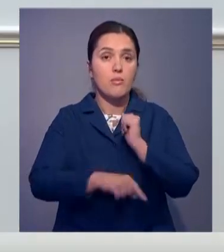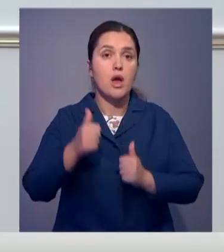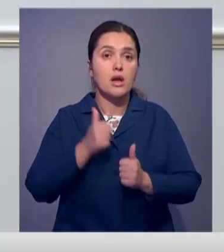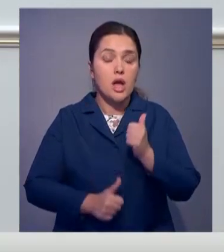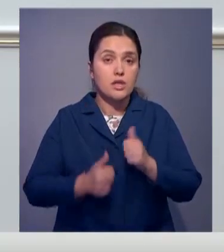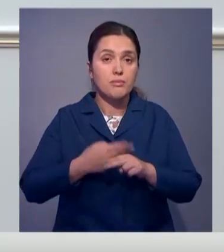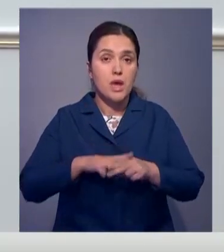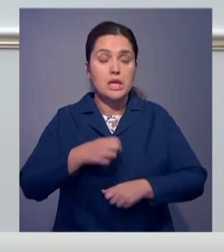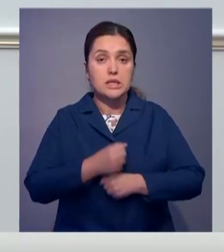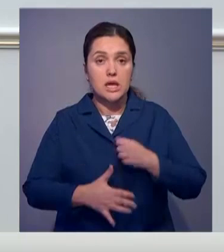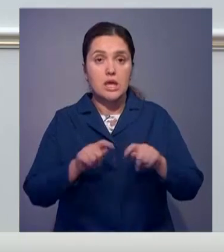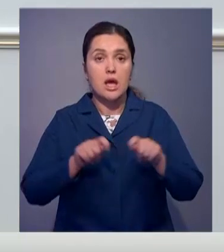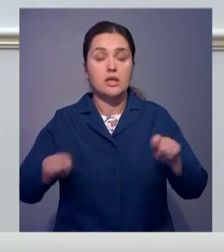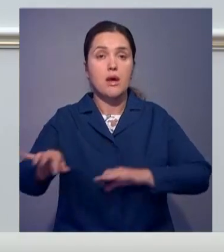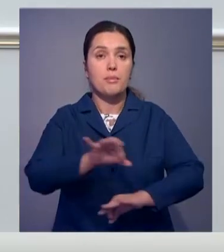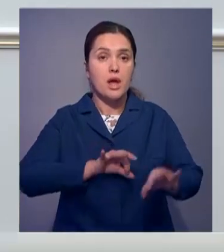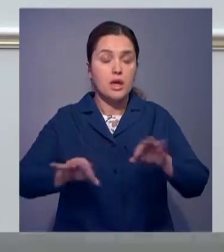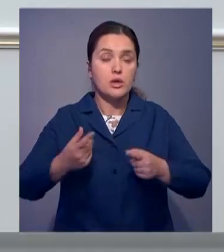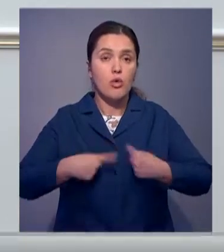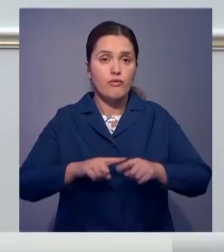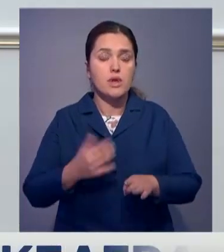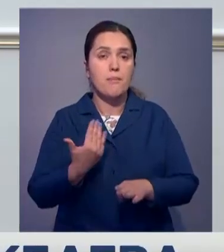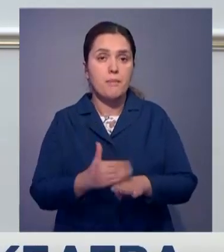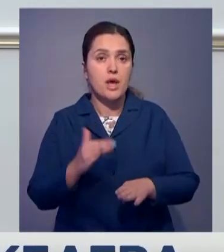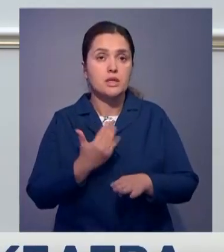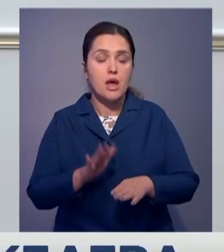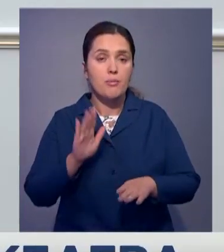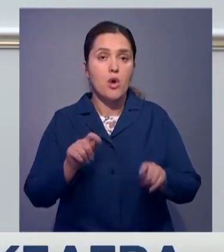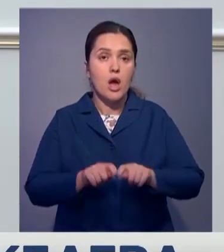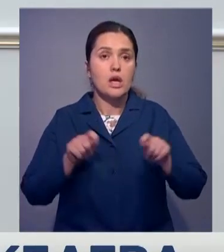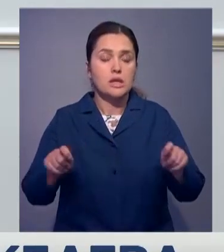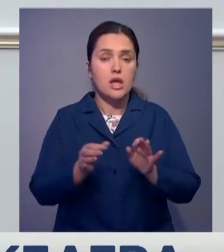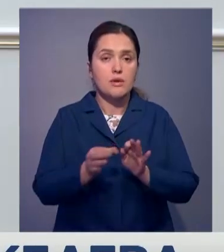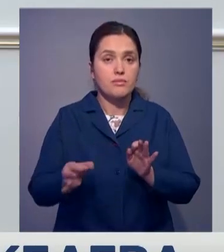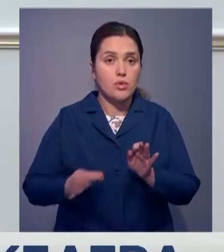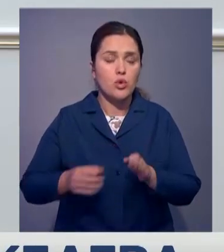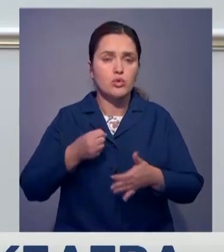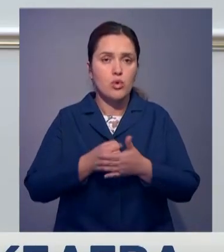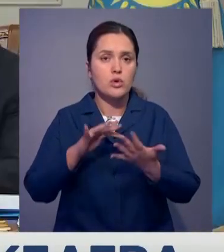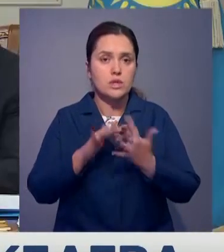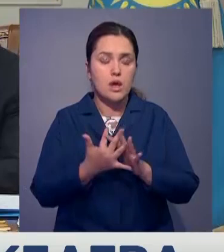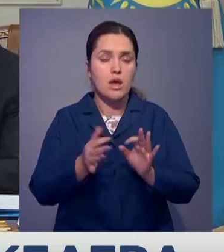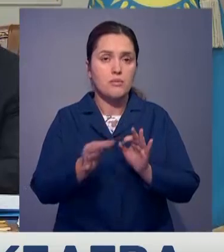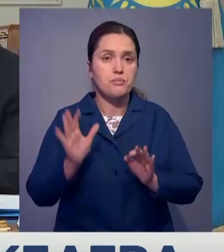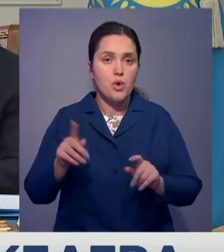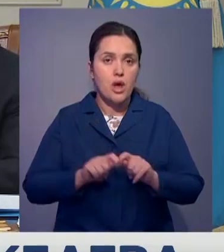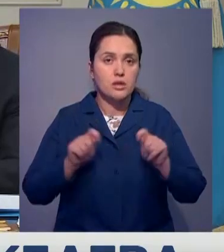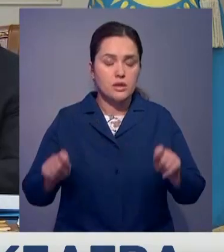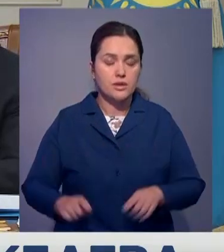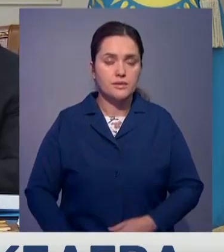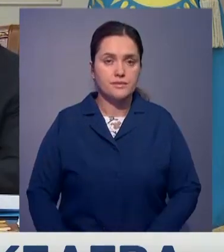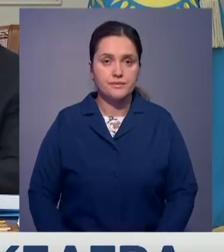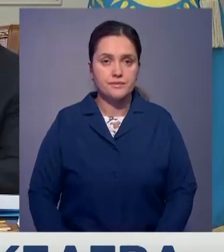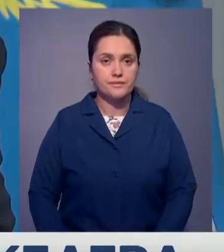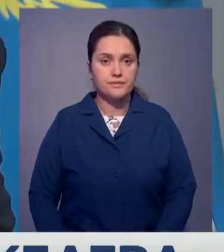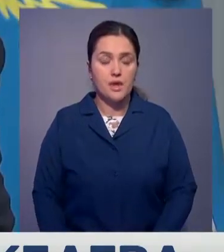областном центре открыты проектные офисы. Теперь постепенно мы будем открывать их в районах, а затем хотим дойти до сельских округов.